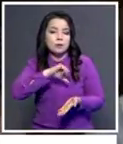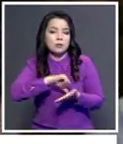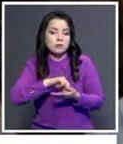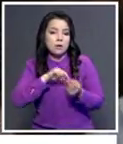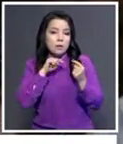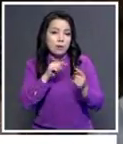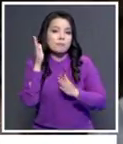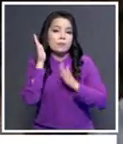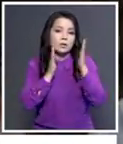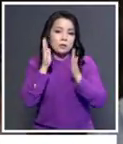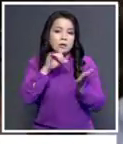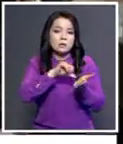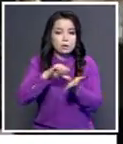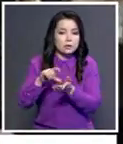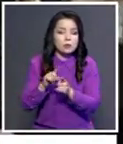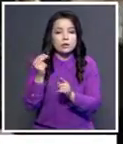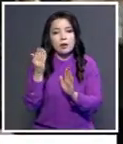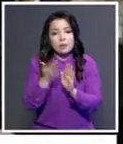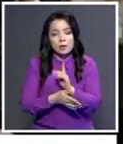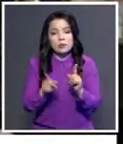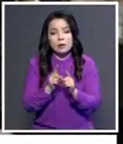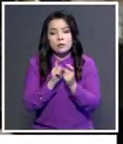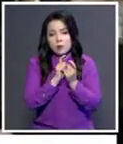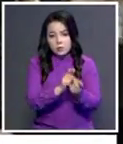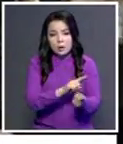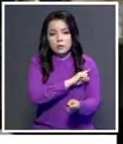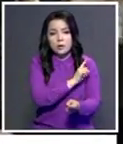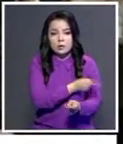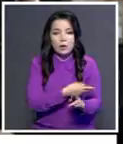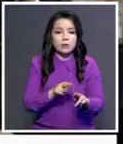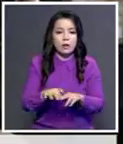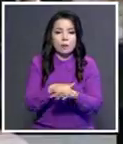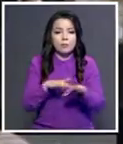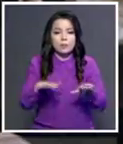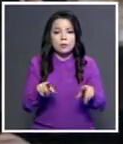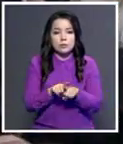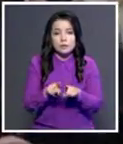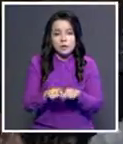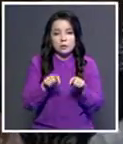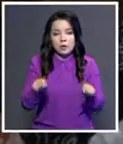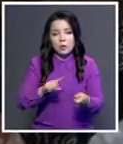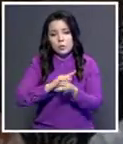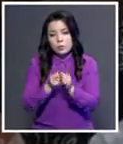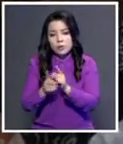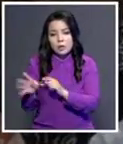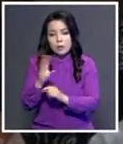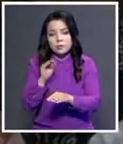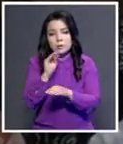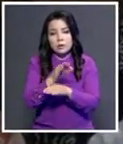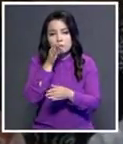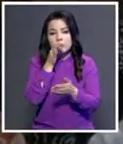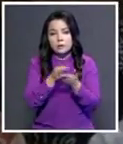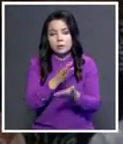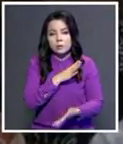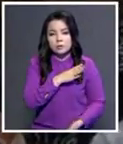болған. Малайзиялықтар жаңа биліктің жемқорлыққа қарсы күресті күшейіп, мемлекеттің өркендеуіне апаратын өзгерістер жасайтынына